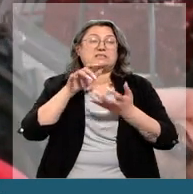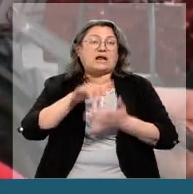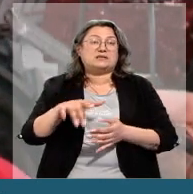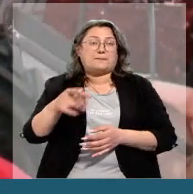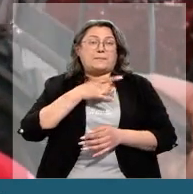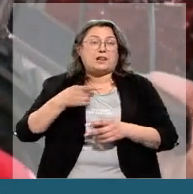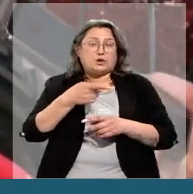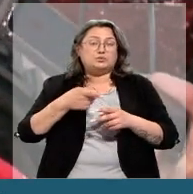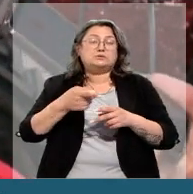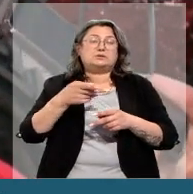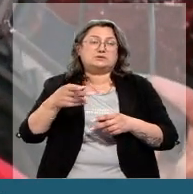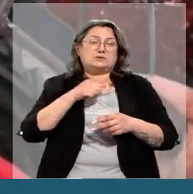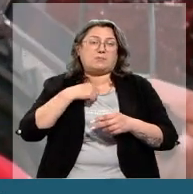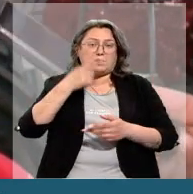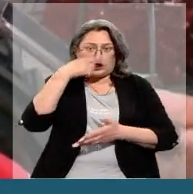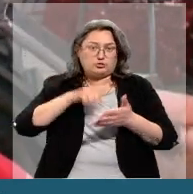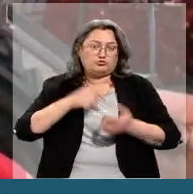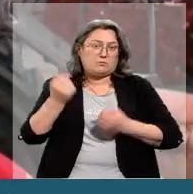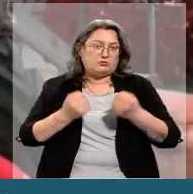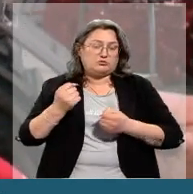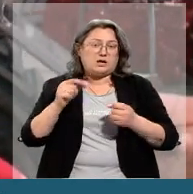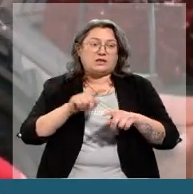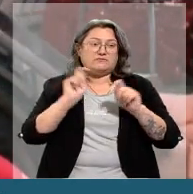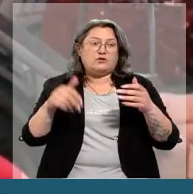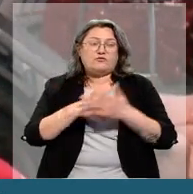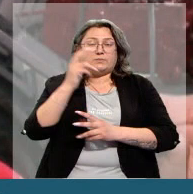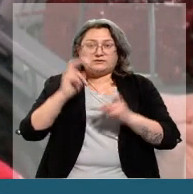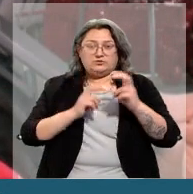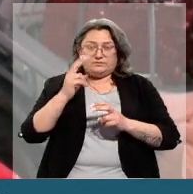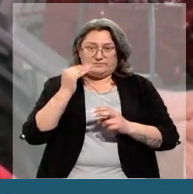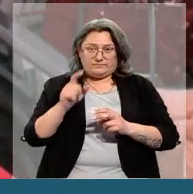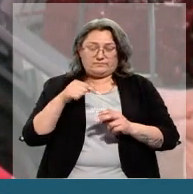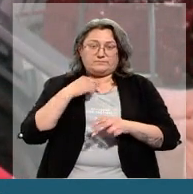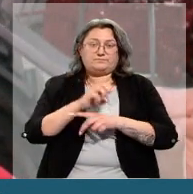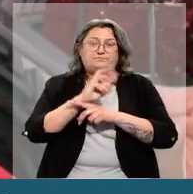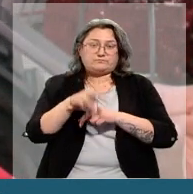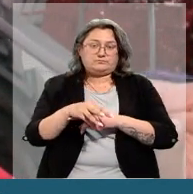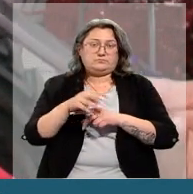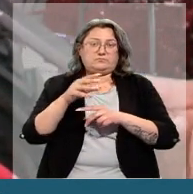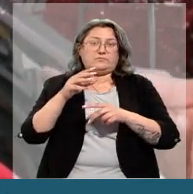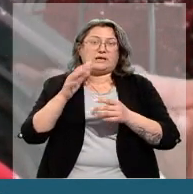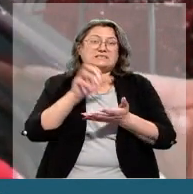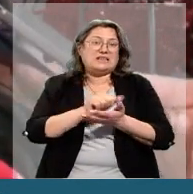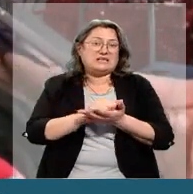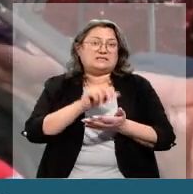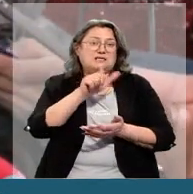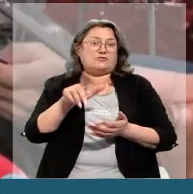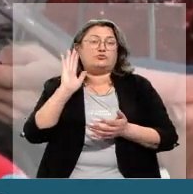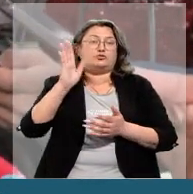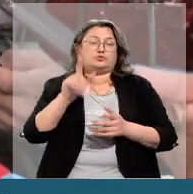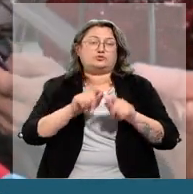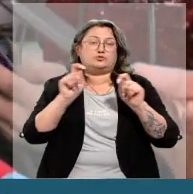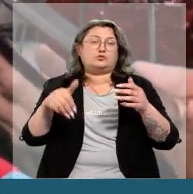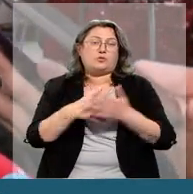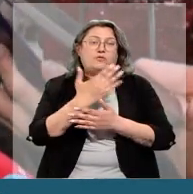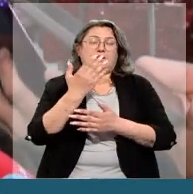сайын барынша жетіле түскен. Сондықтан Беларусь тракторлары ауыл шаруашылық үшін ең қажетті техника болып қала бермек. Жаңа өндіріс ошағын ашу